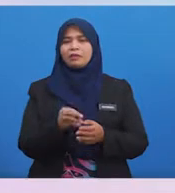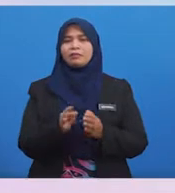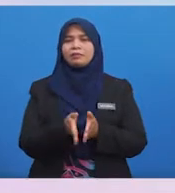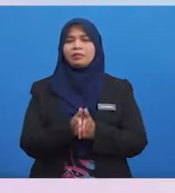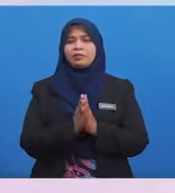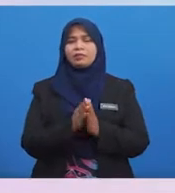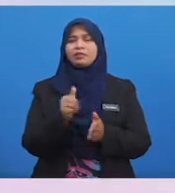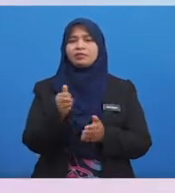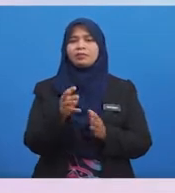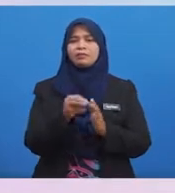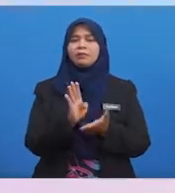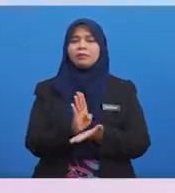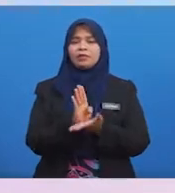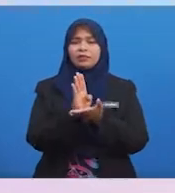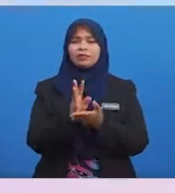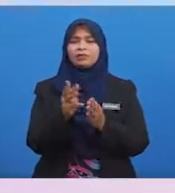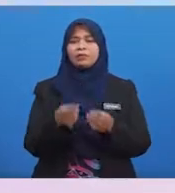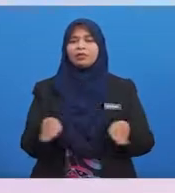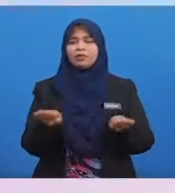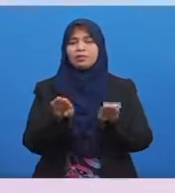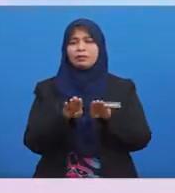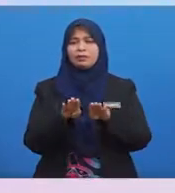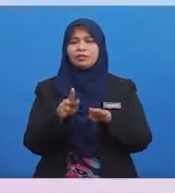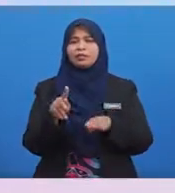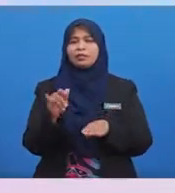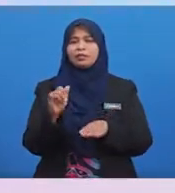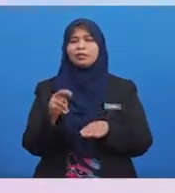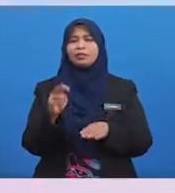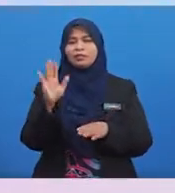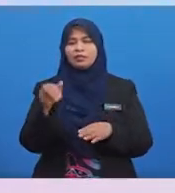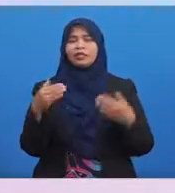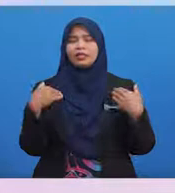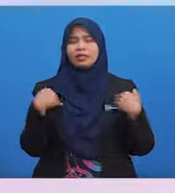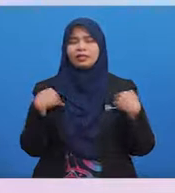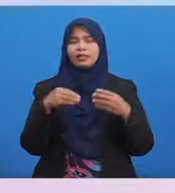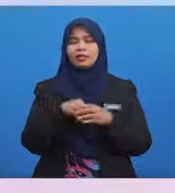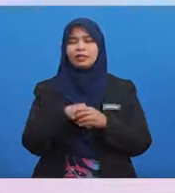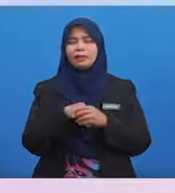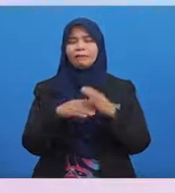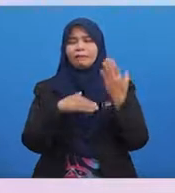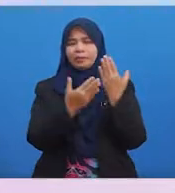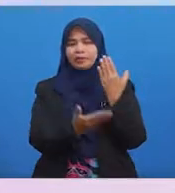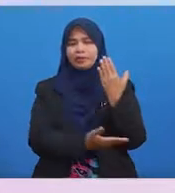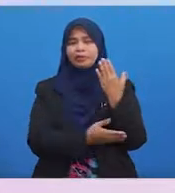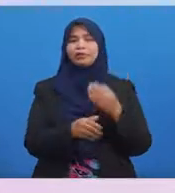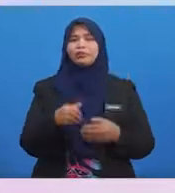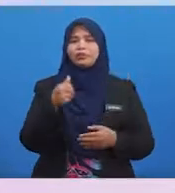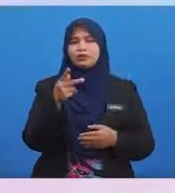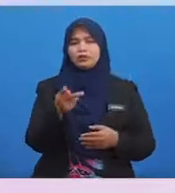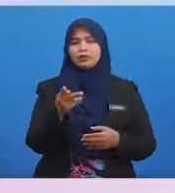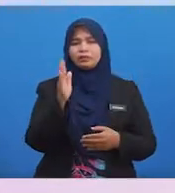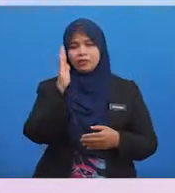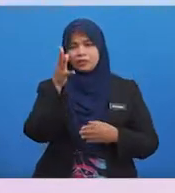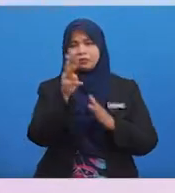kamu membantu melipat paint yang terdapat dalam bakul kamu akan